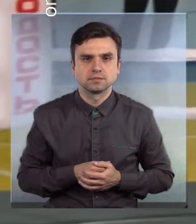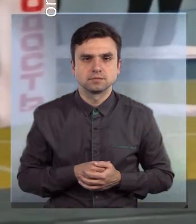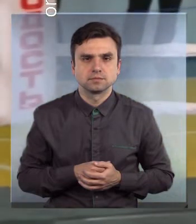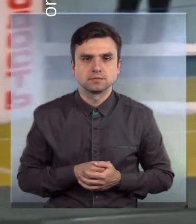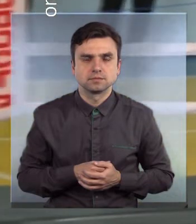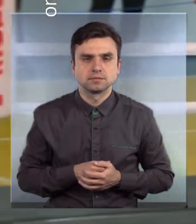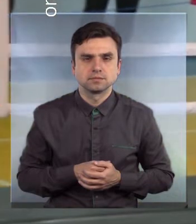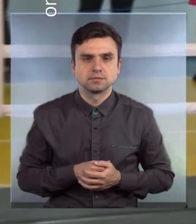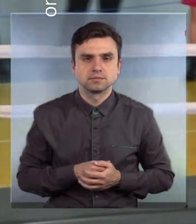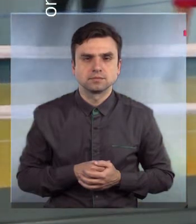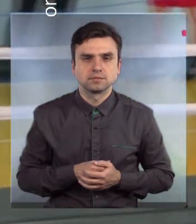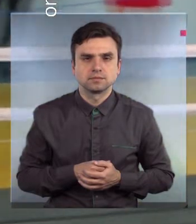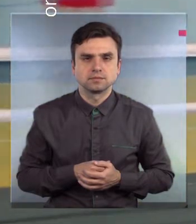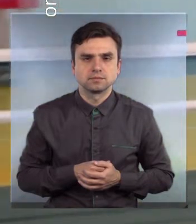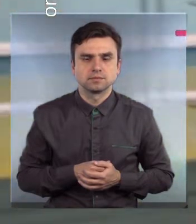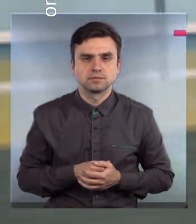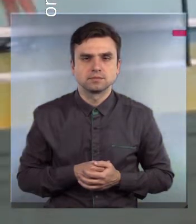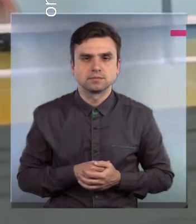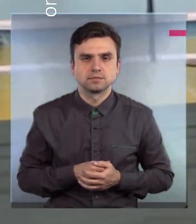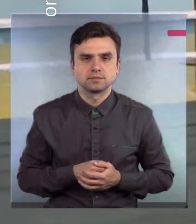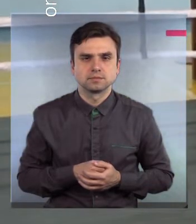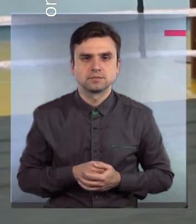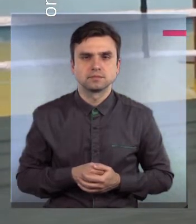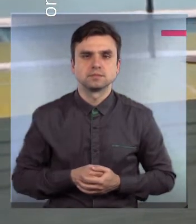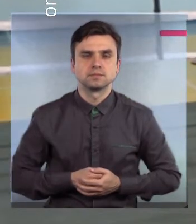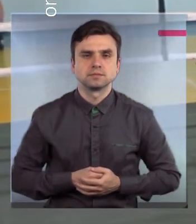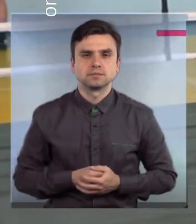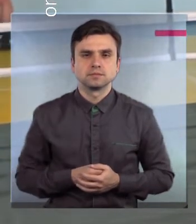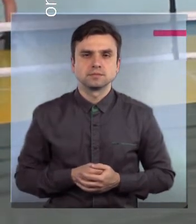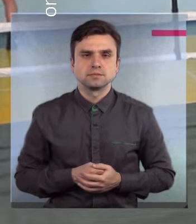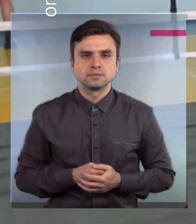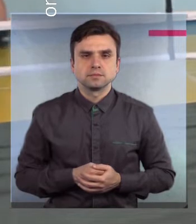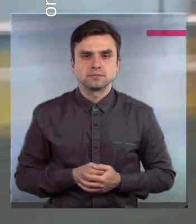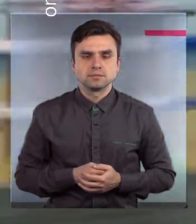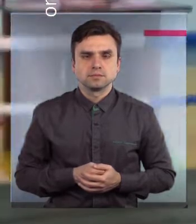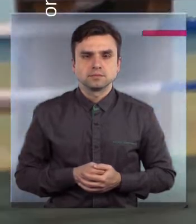Кирпач Станіслава Радаса заняття второе місце.